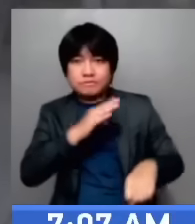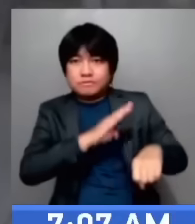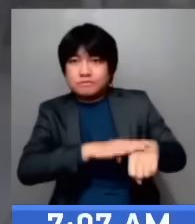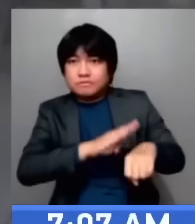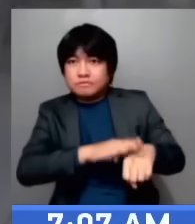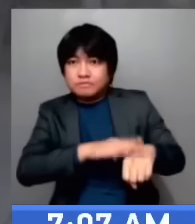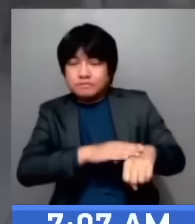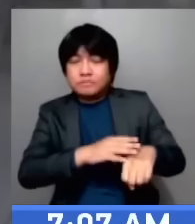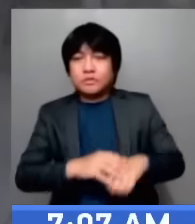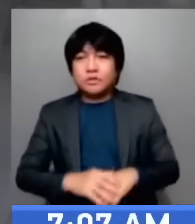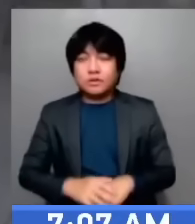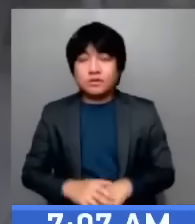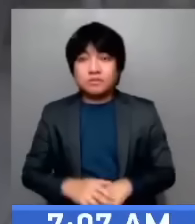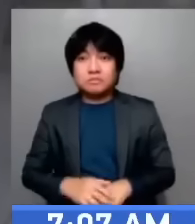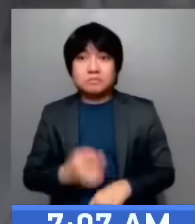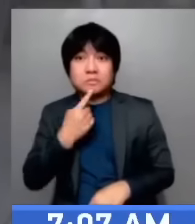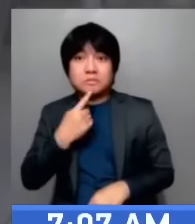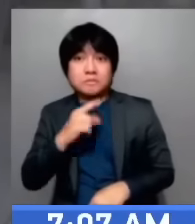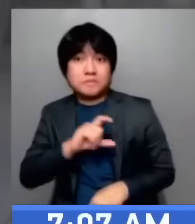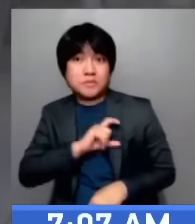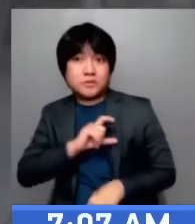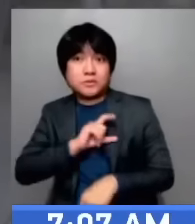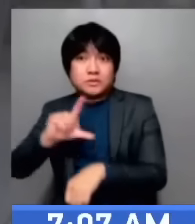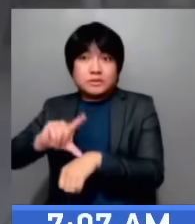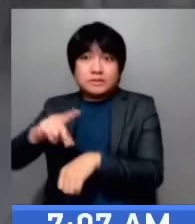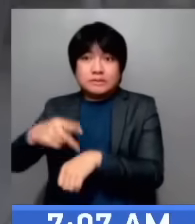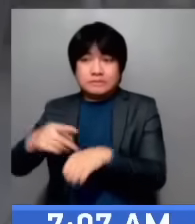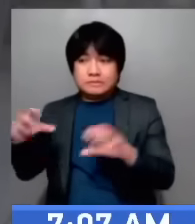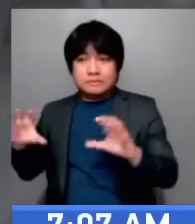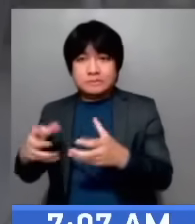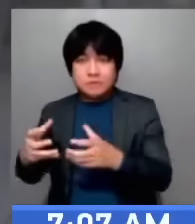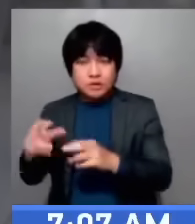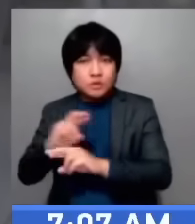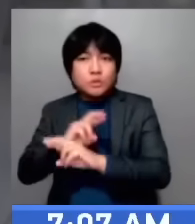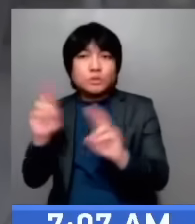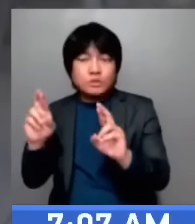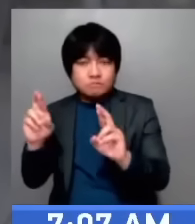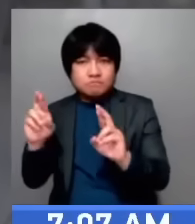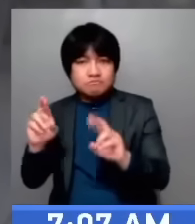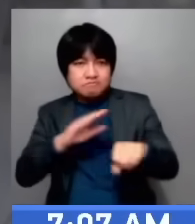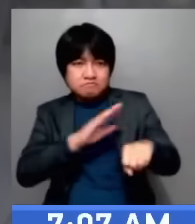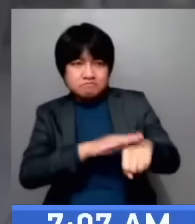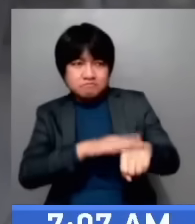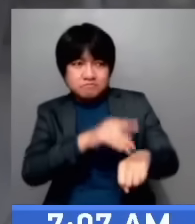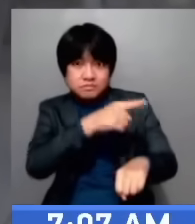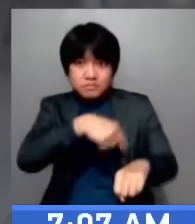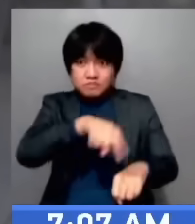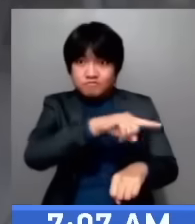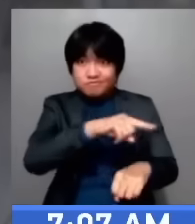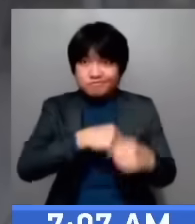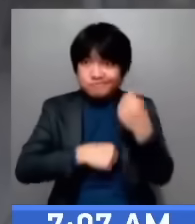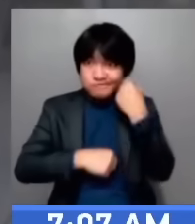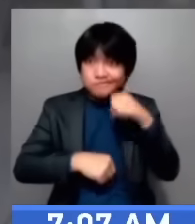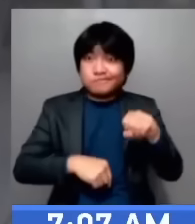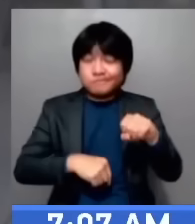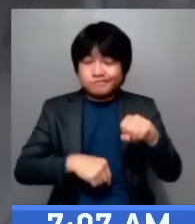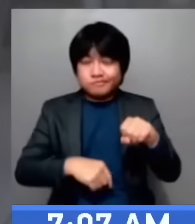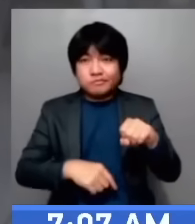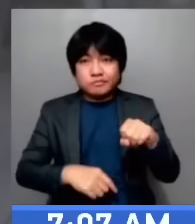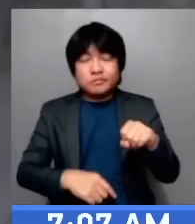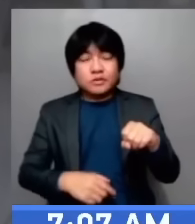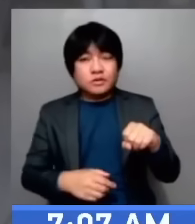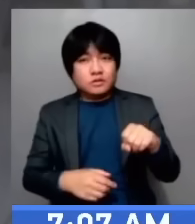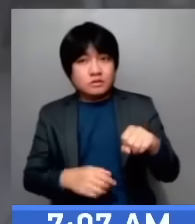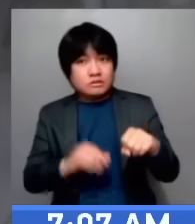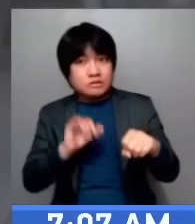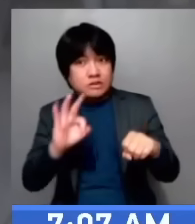binibigyan namin din sila ng babala na mag-isip-isip sila at ah higit sa lahat huwag silang gumawa ng